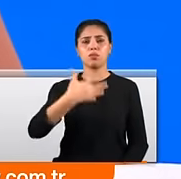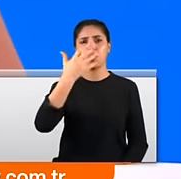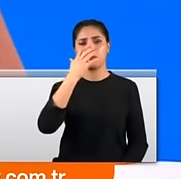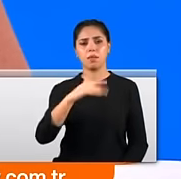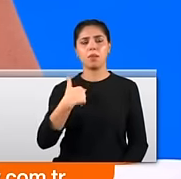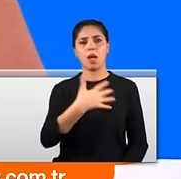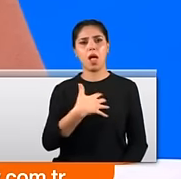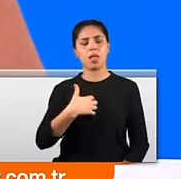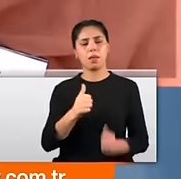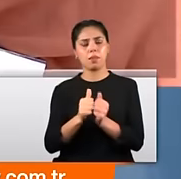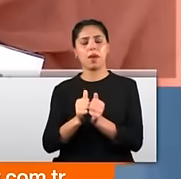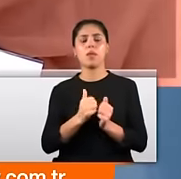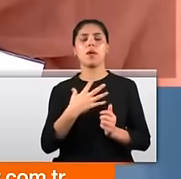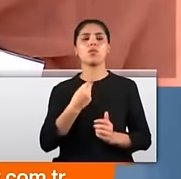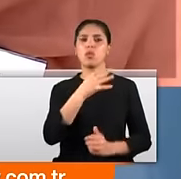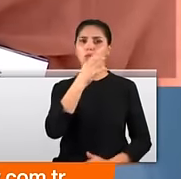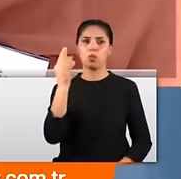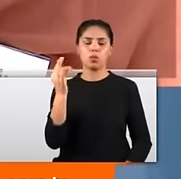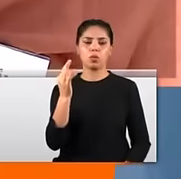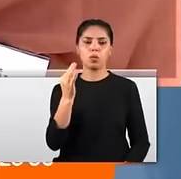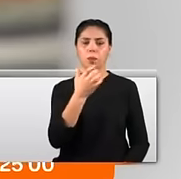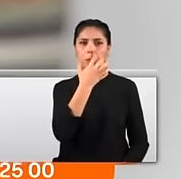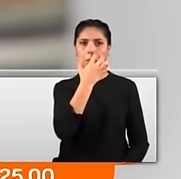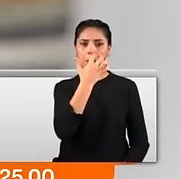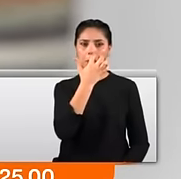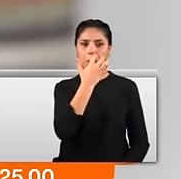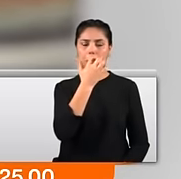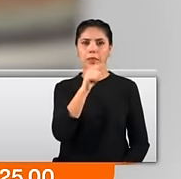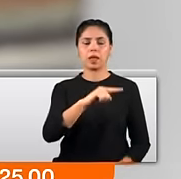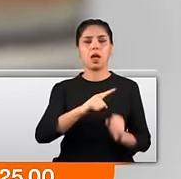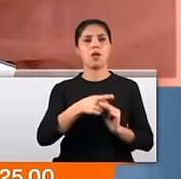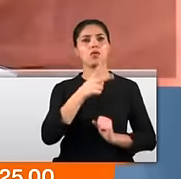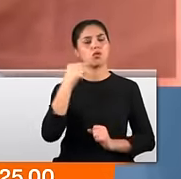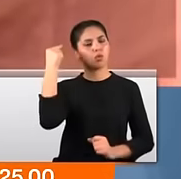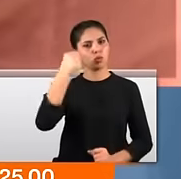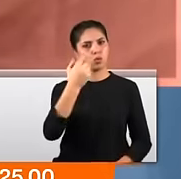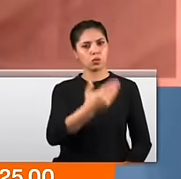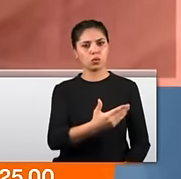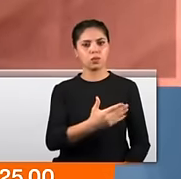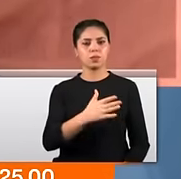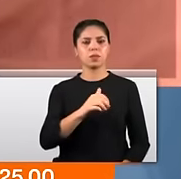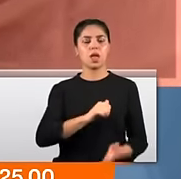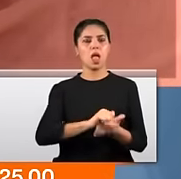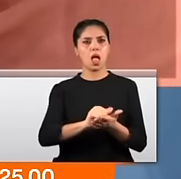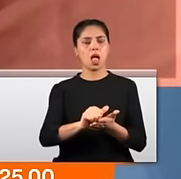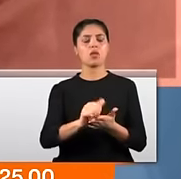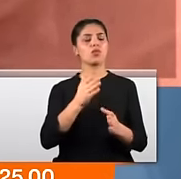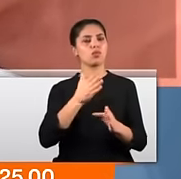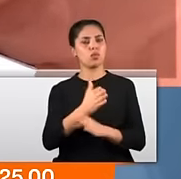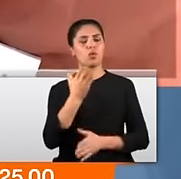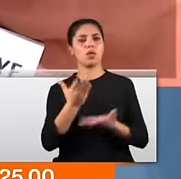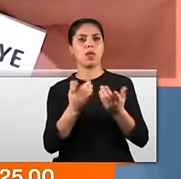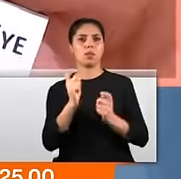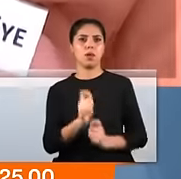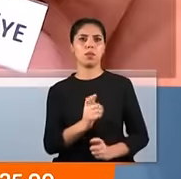yanımda. Ben çok mutluyum şu anda. Peki o zaman şöyle yapalım Hatice'ciğim. Sen bir hafta sonu düşün. Her şeyi eğrisiniyle doğrusuyla